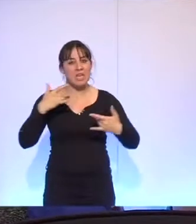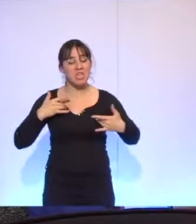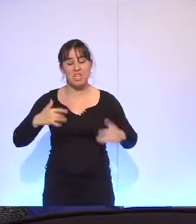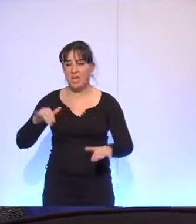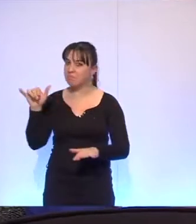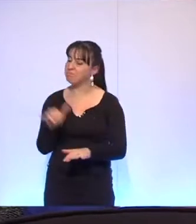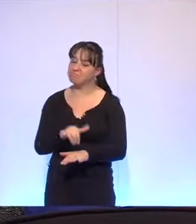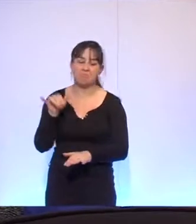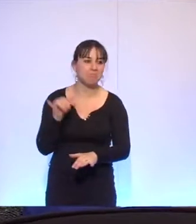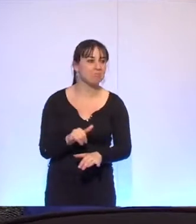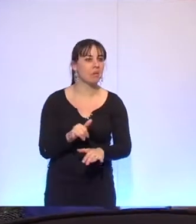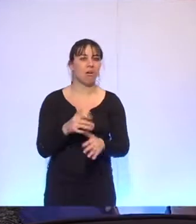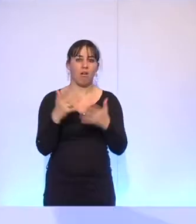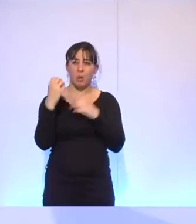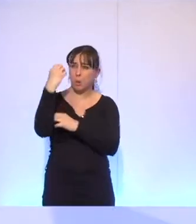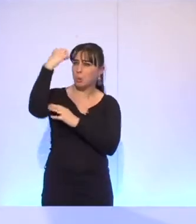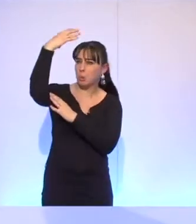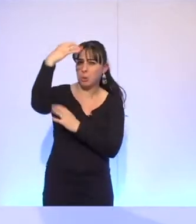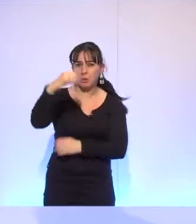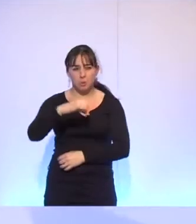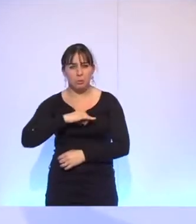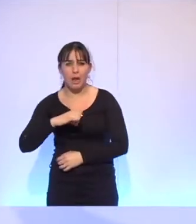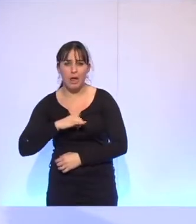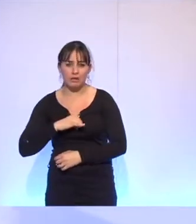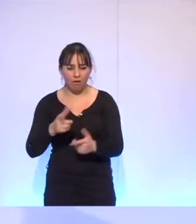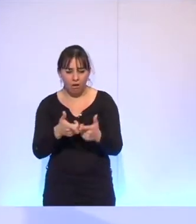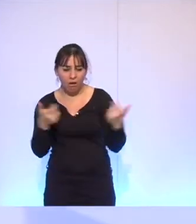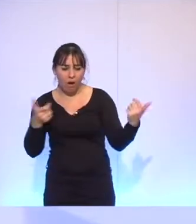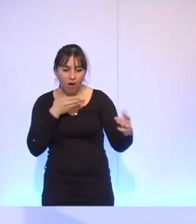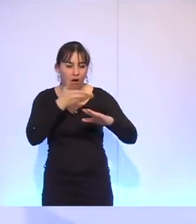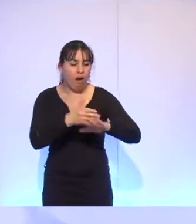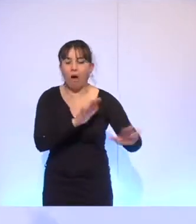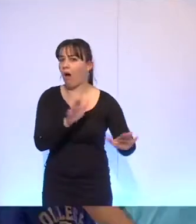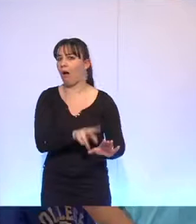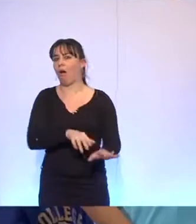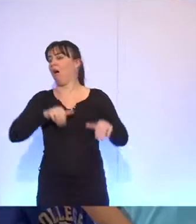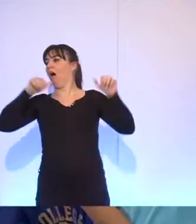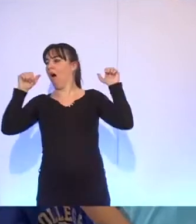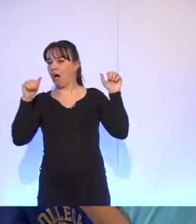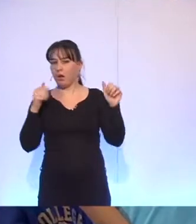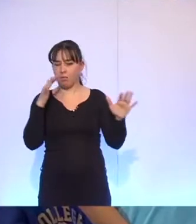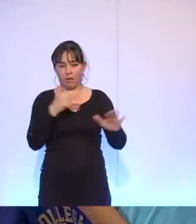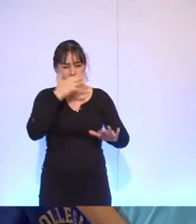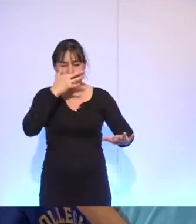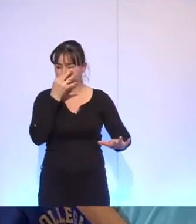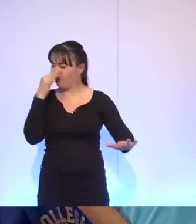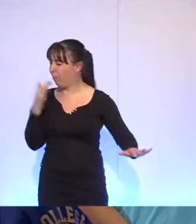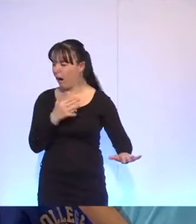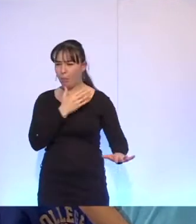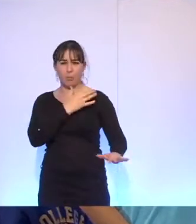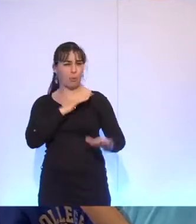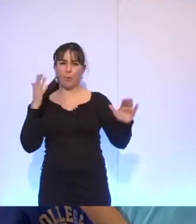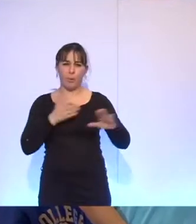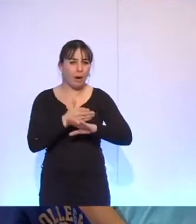déplorables, avec des douches et des sanitaires dans lesquels vous ne pouvez pas rentrer, qui piquent les yeux quand vous arrivez.